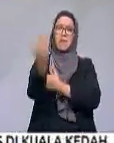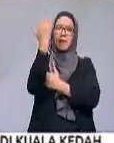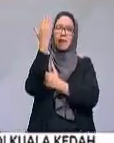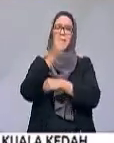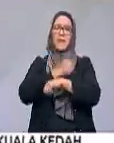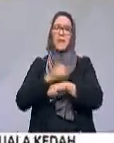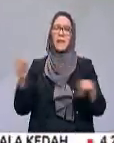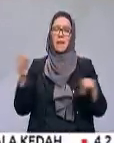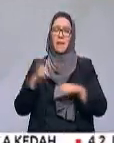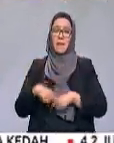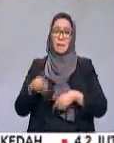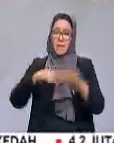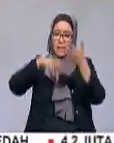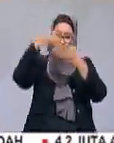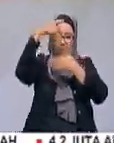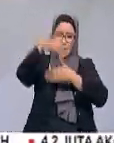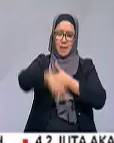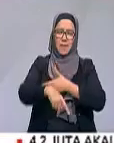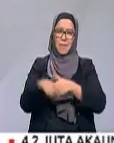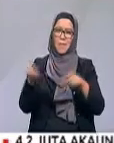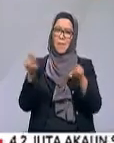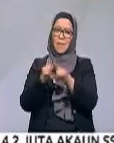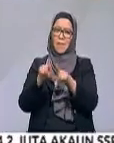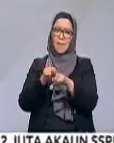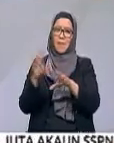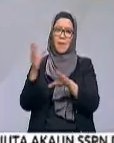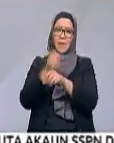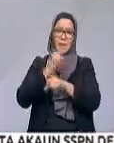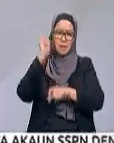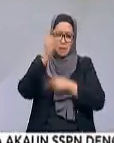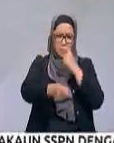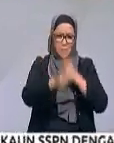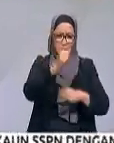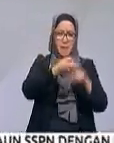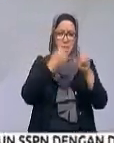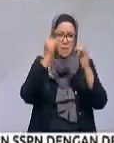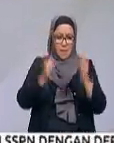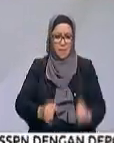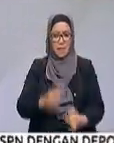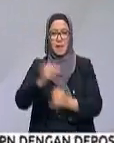Program berkenaan turut mendapat sumbangan dari beberapa individu serta pihak masjid.